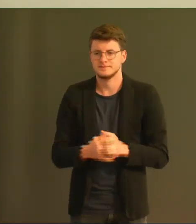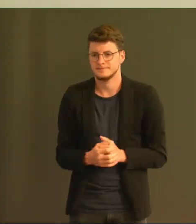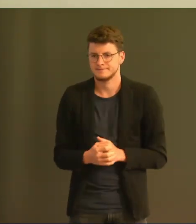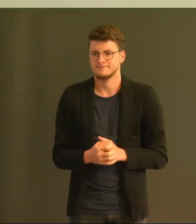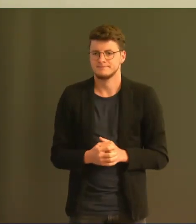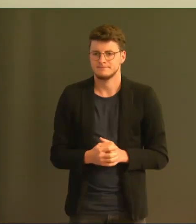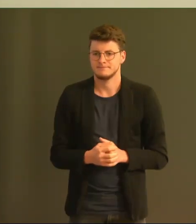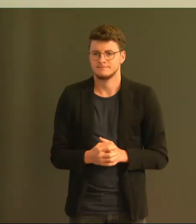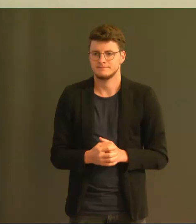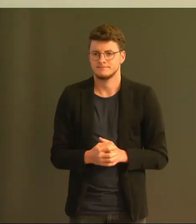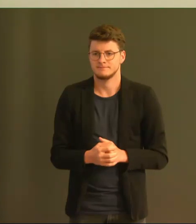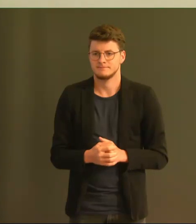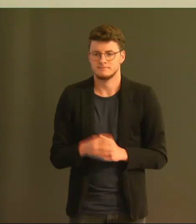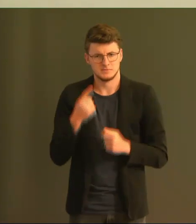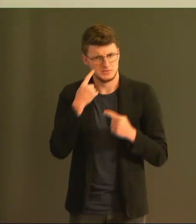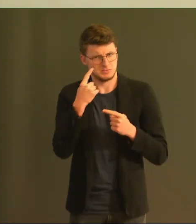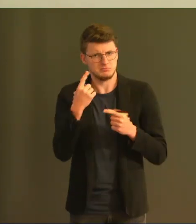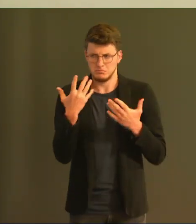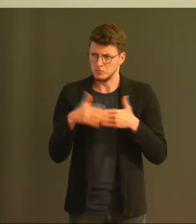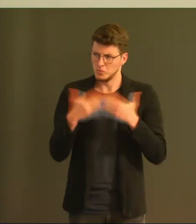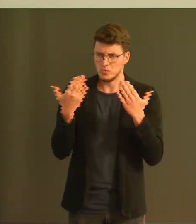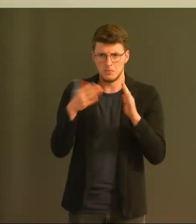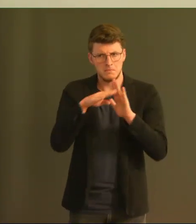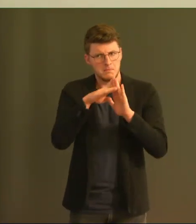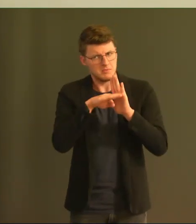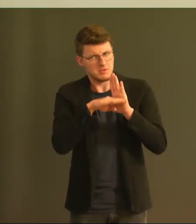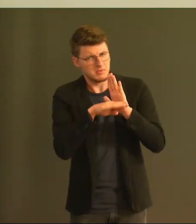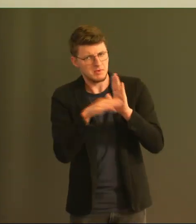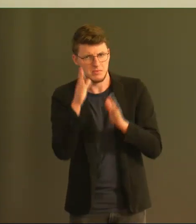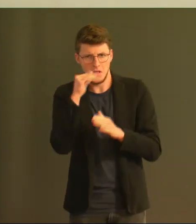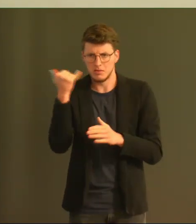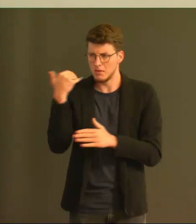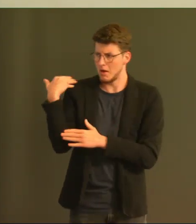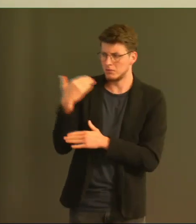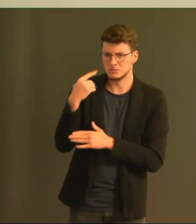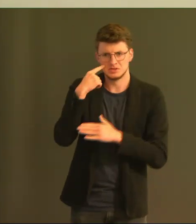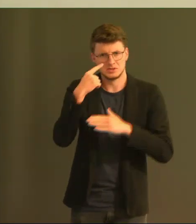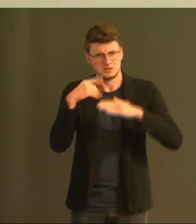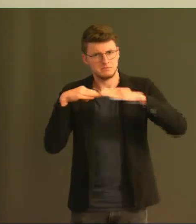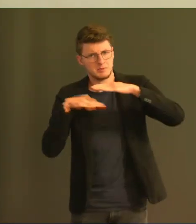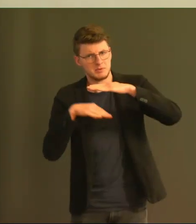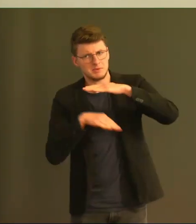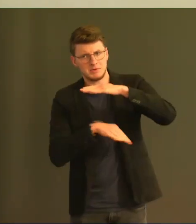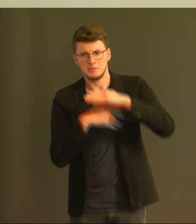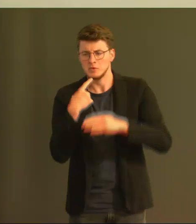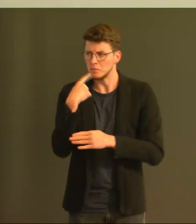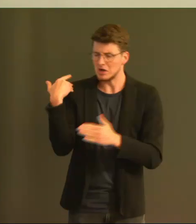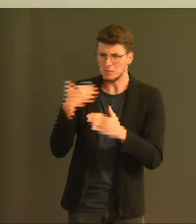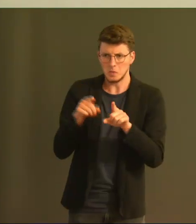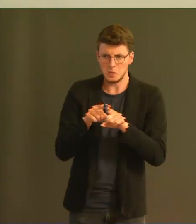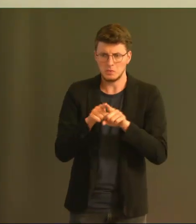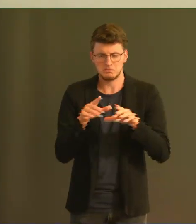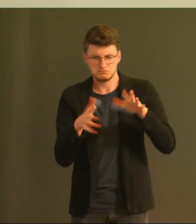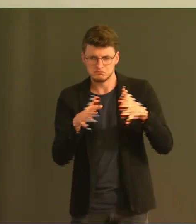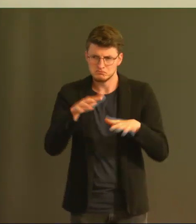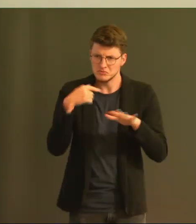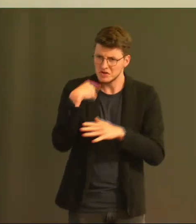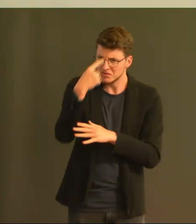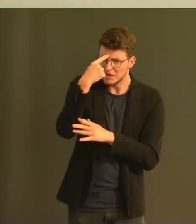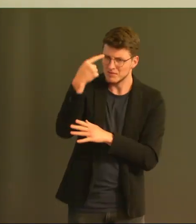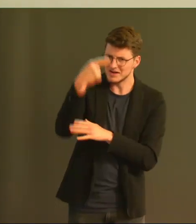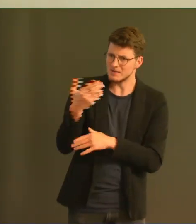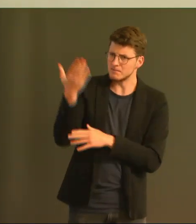d'aligner vrille legging m darren becker qui son environnement qu'il y d'autres morceaux en l'arc